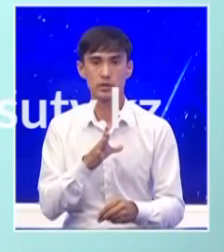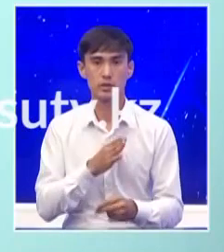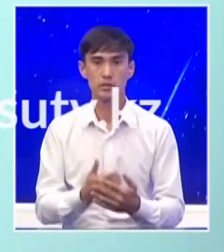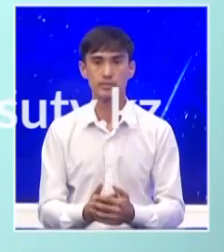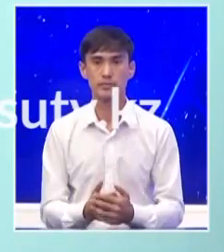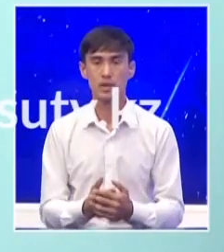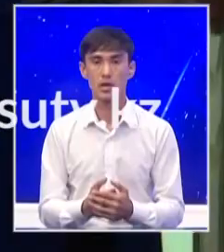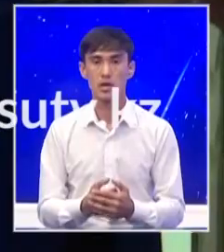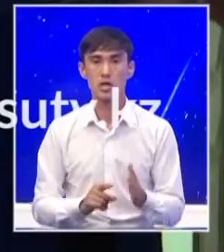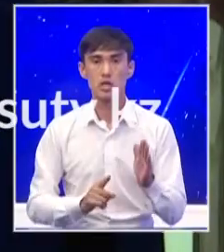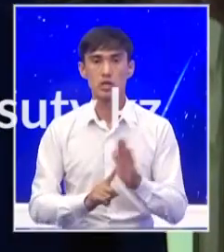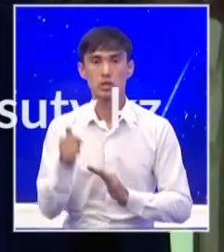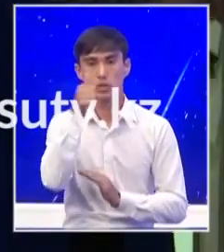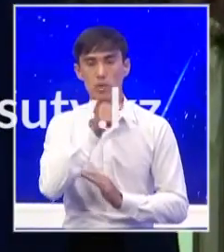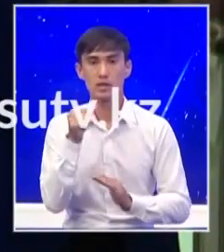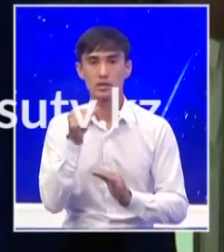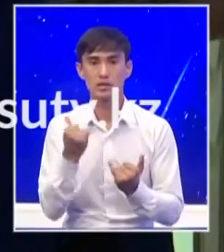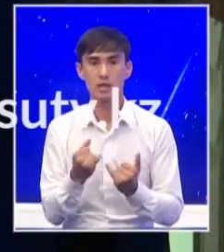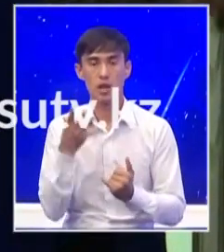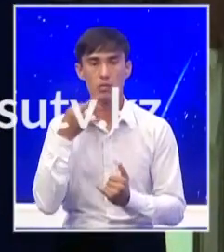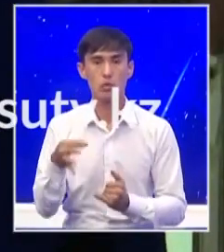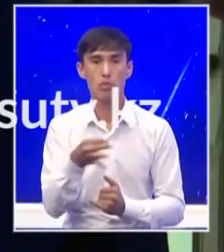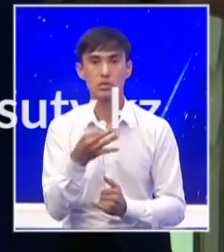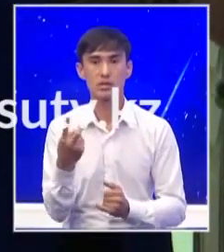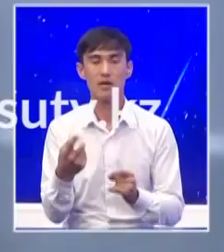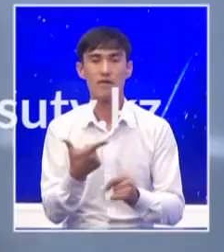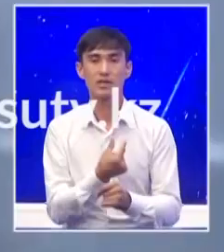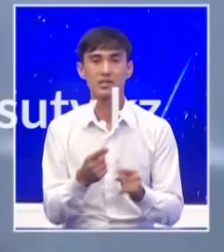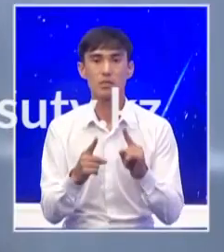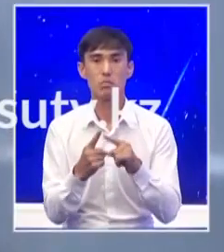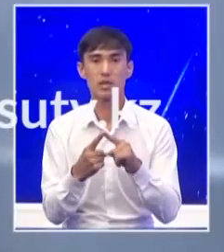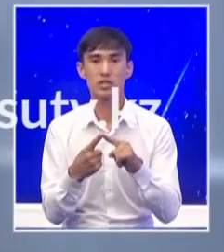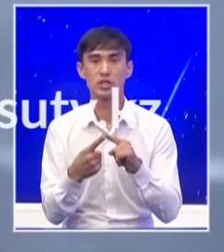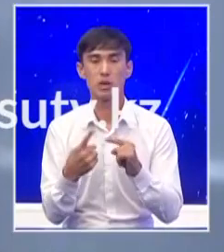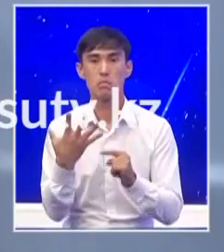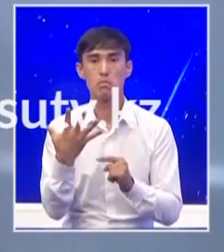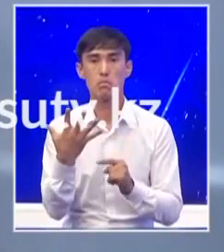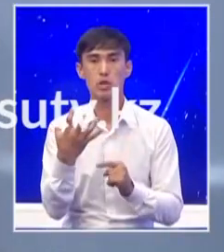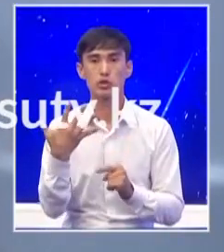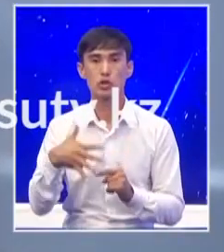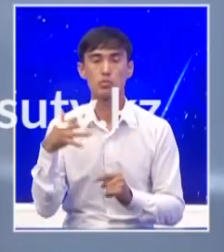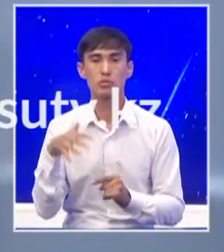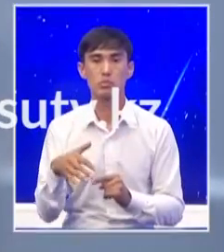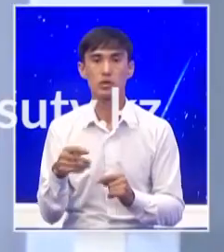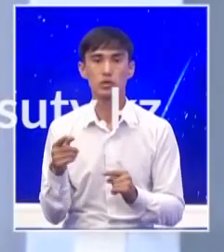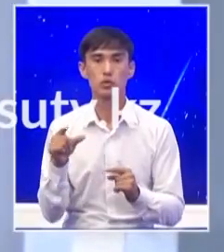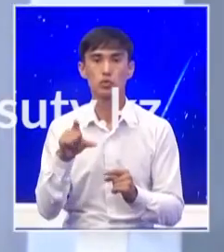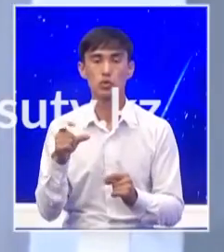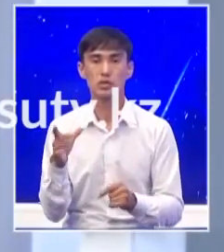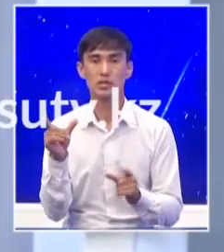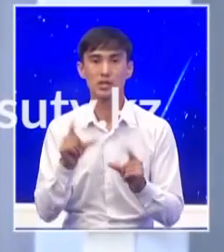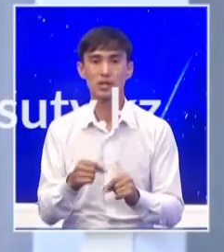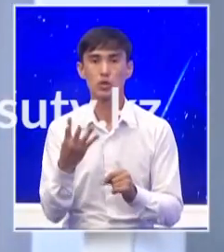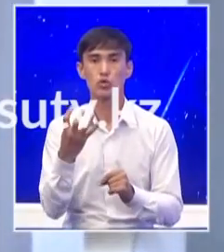салдыруда. Жыл басынан Алматы облысында вакцинаның бірінші компонентінен 555 мың дозасы келіп түсті. Оның